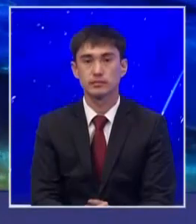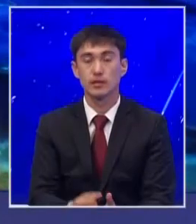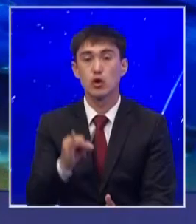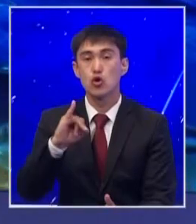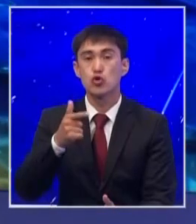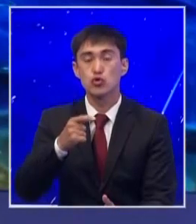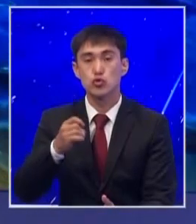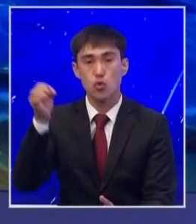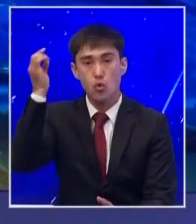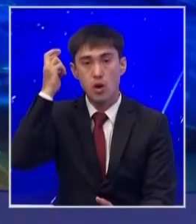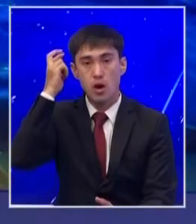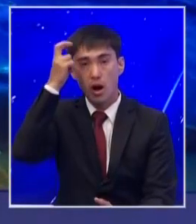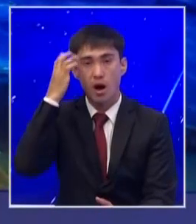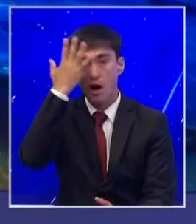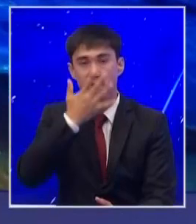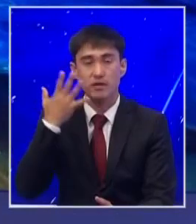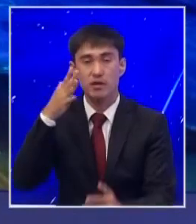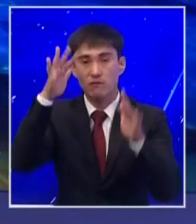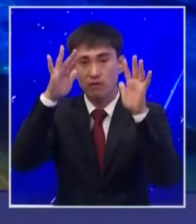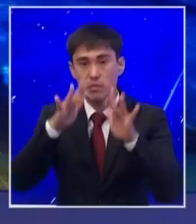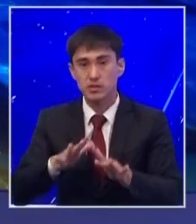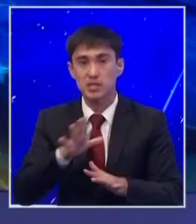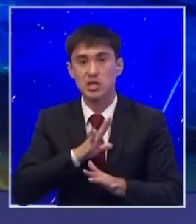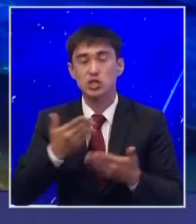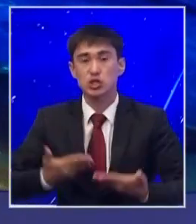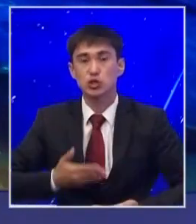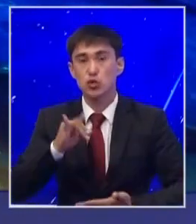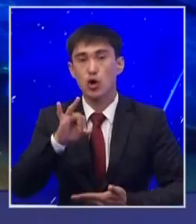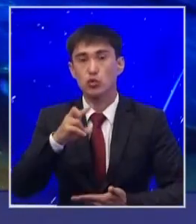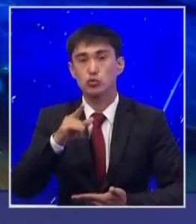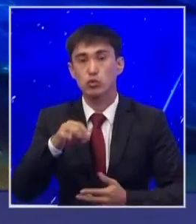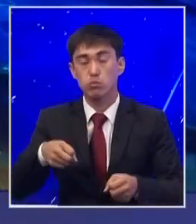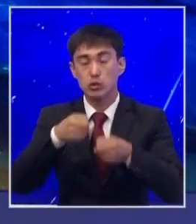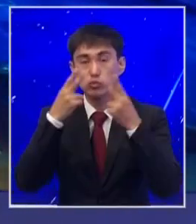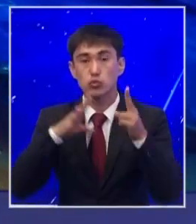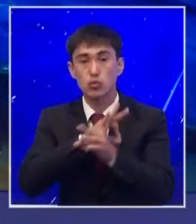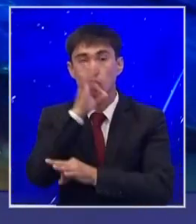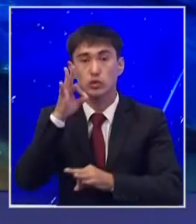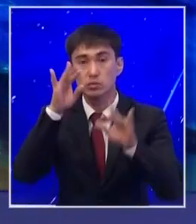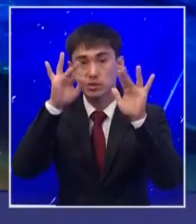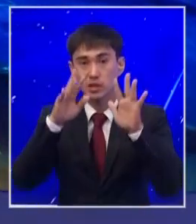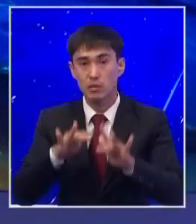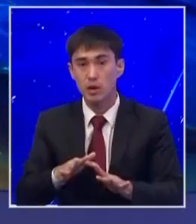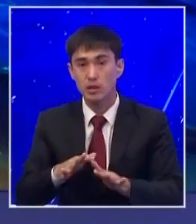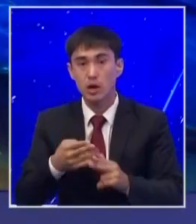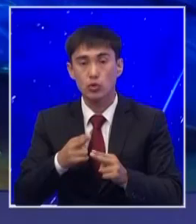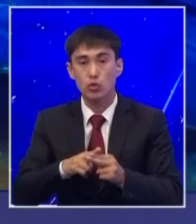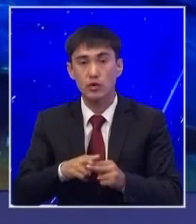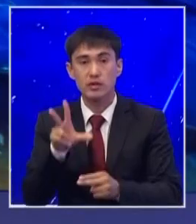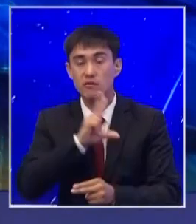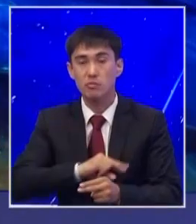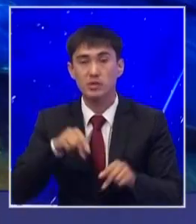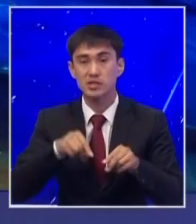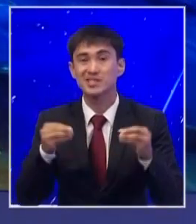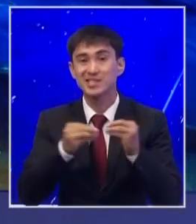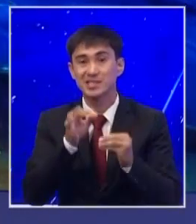В Южной Африке выпал снег. Жители Йоханнесбурга, проснувшись утром, увидели за окном снегопад, который не выпадал